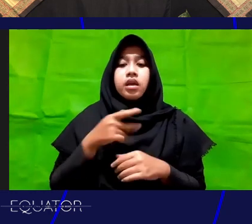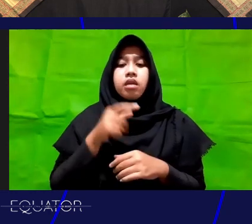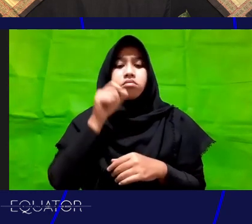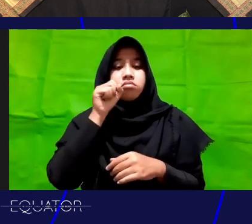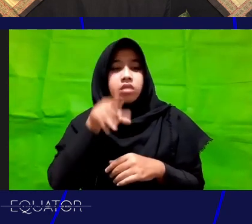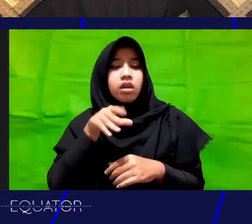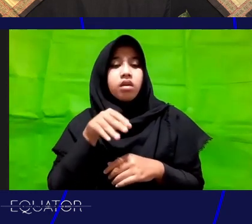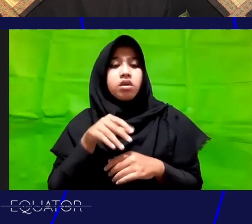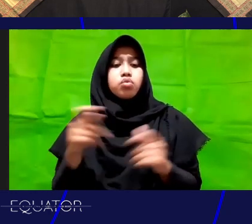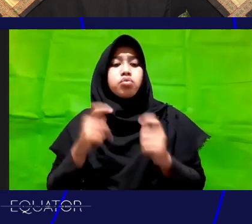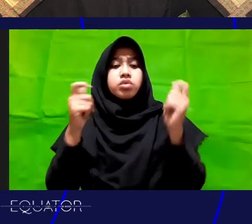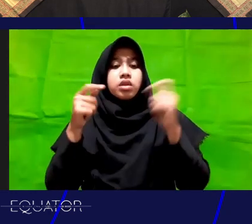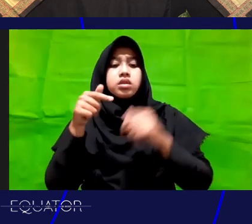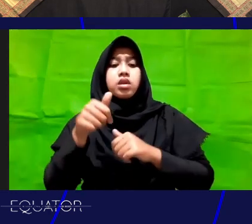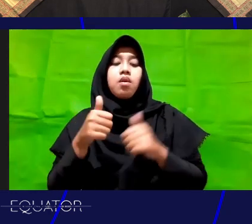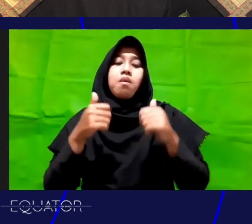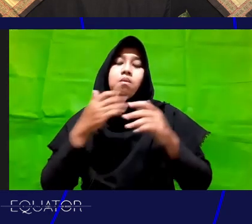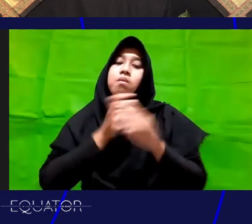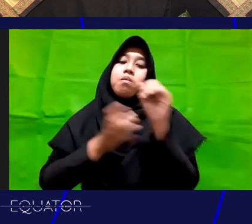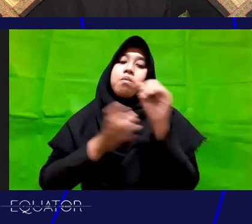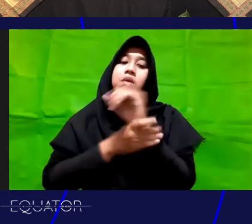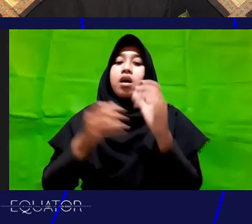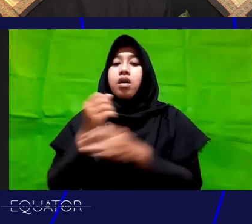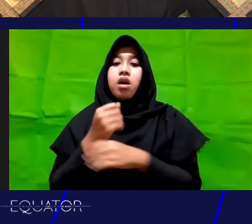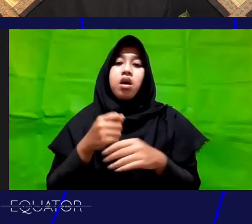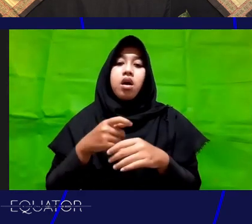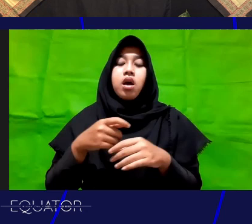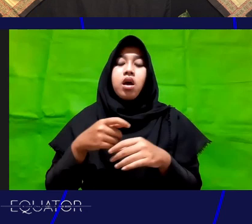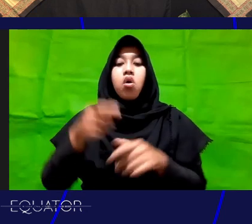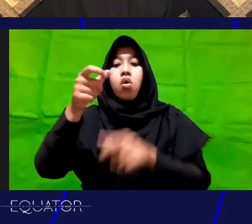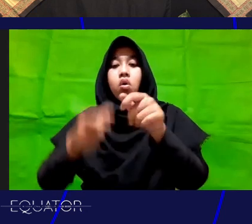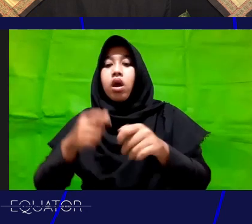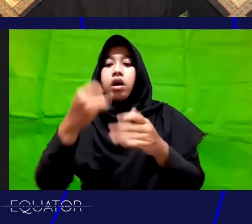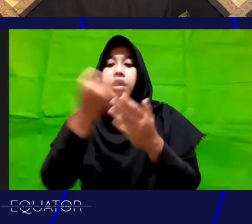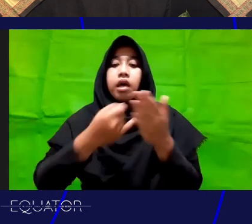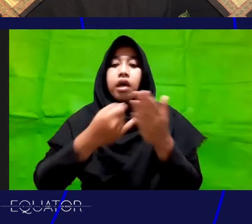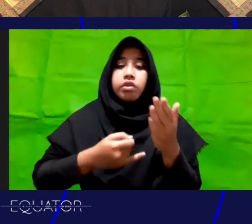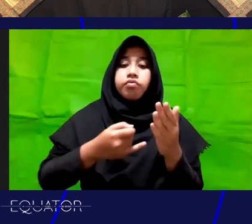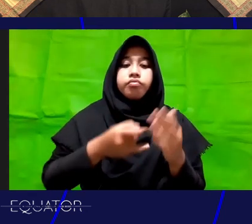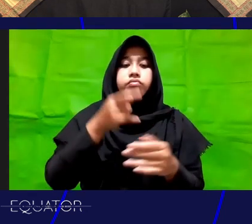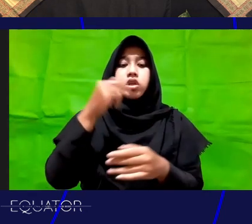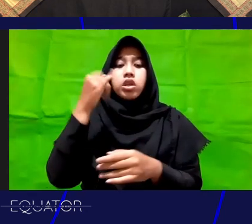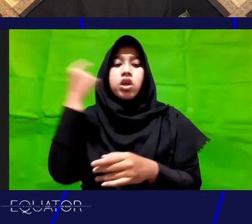muda, kurator-kurator muda internasional, melihat ini sebagai satu development.